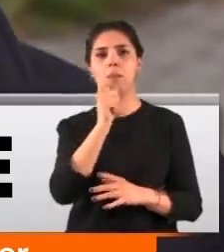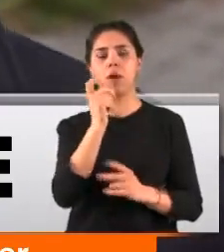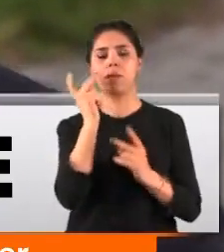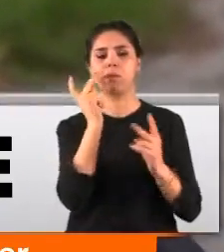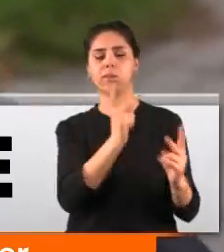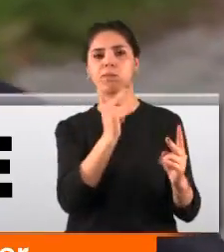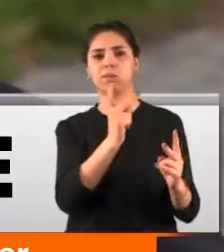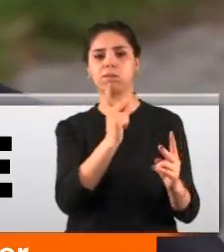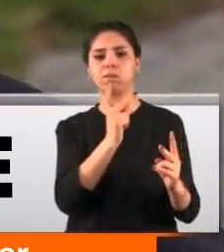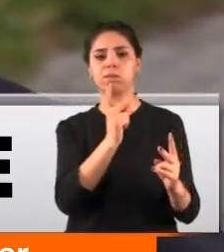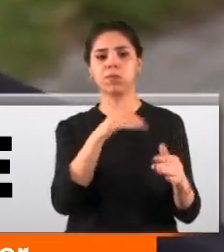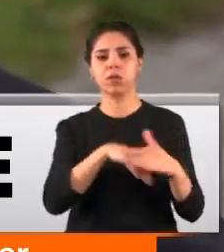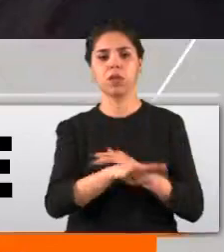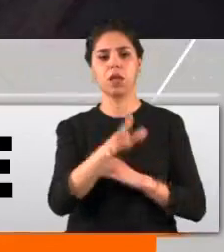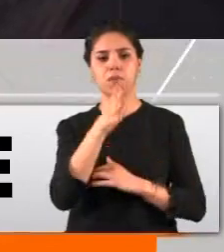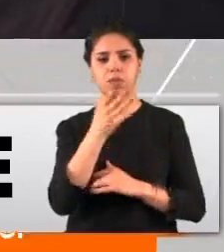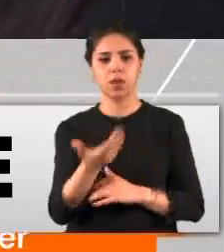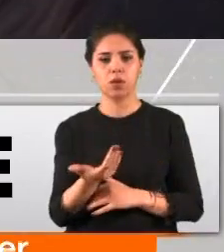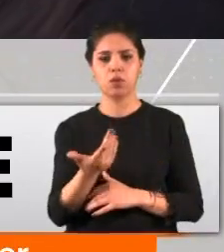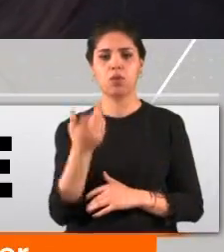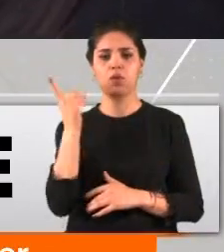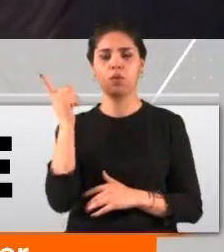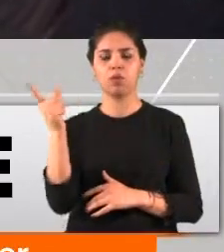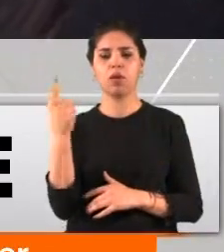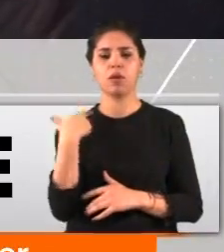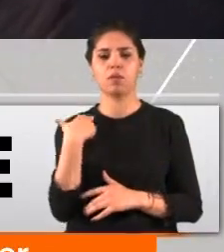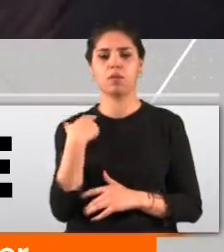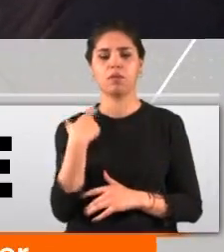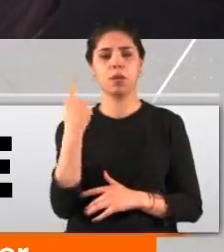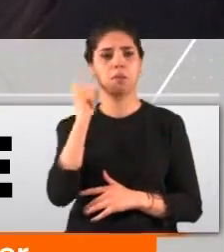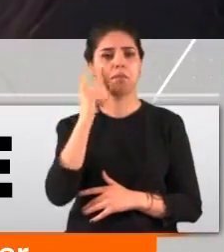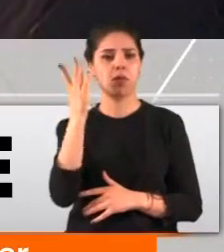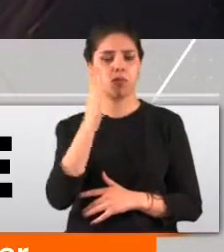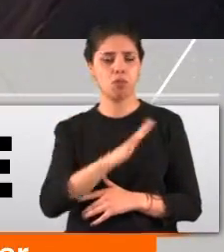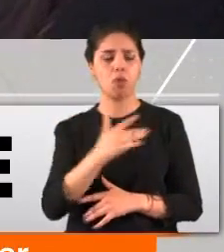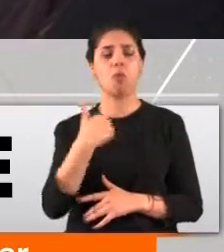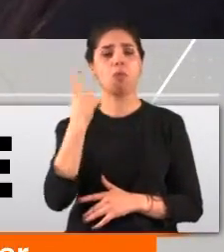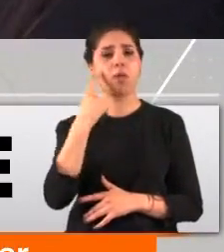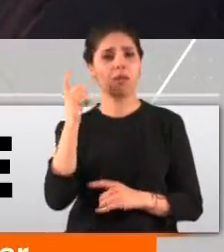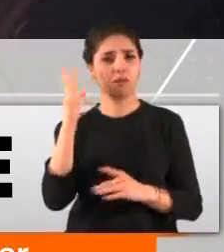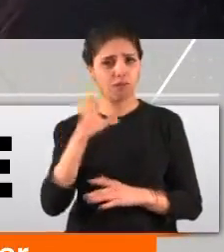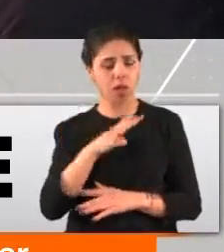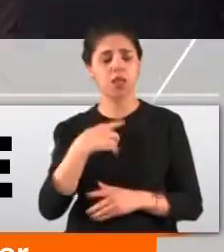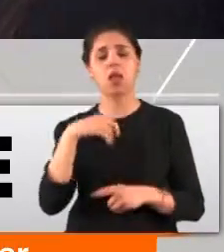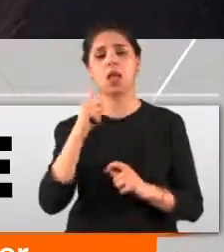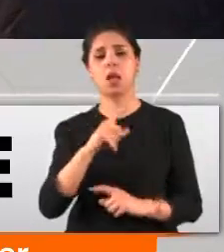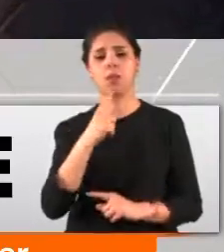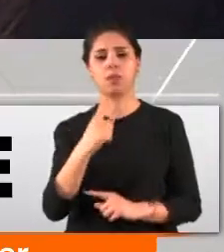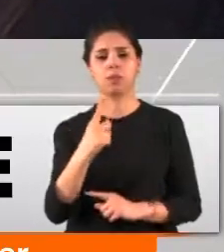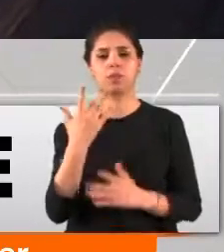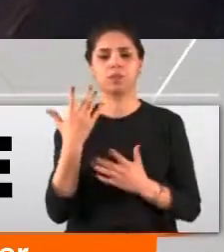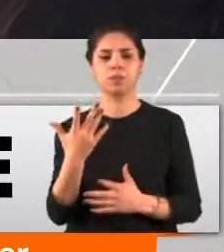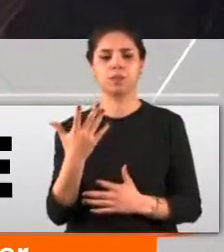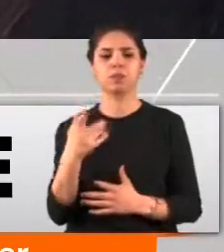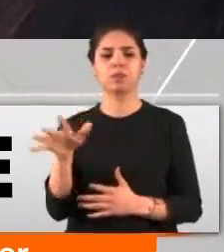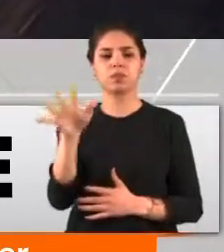onların sakladığını biliyorum. Piyon olduklarını söylüyorlar. Bilgisi olsalardı böyle bir şeye dahil olmayacaklarını söylüyorlardı. Ancak